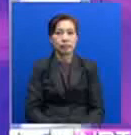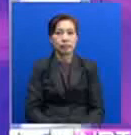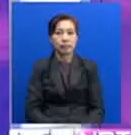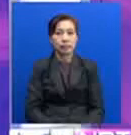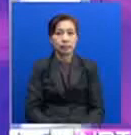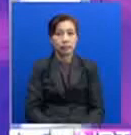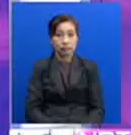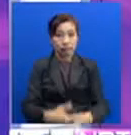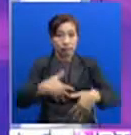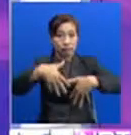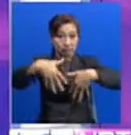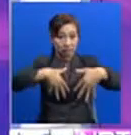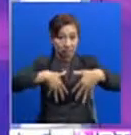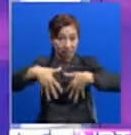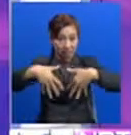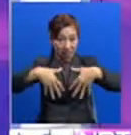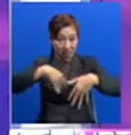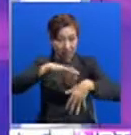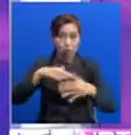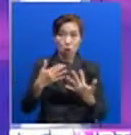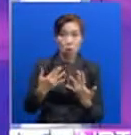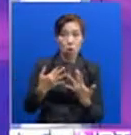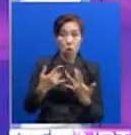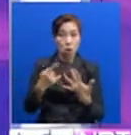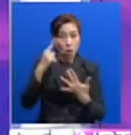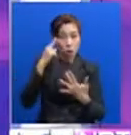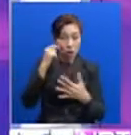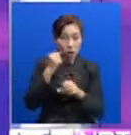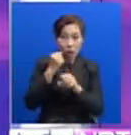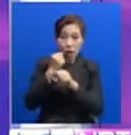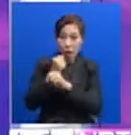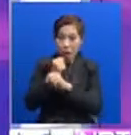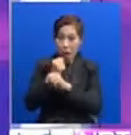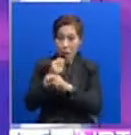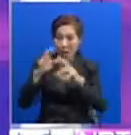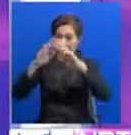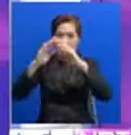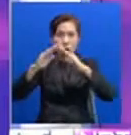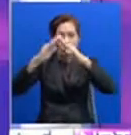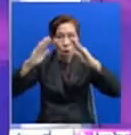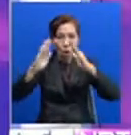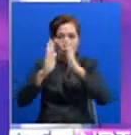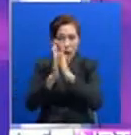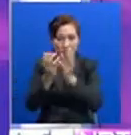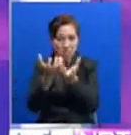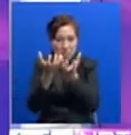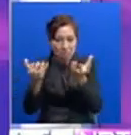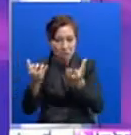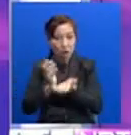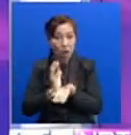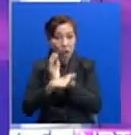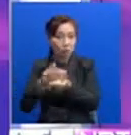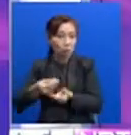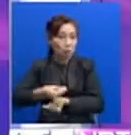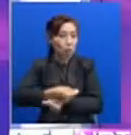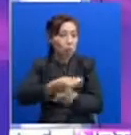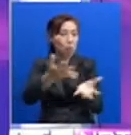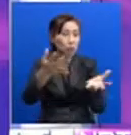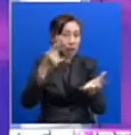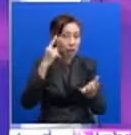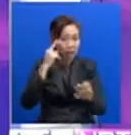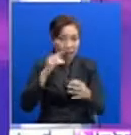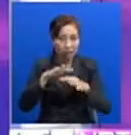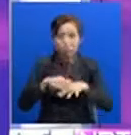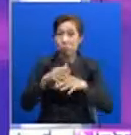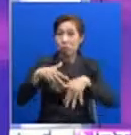หมูกระทะชนจำนวนมากรอรับรอยทานที่วัดราชบูรณะอย่างคึกคักนะคะขณะที่กรรมการวัดก็ประกาศแจกเหรียญ